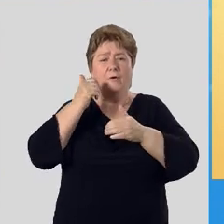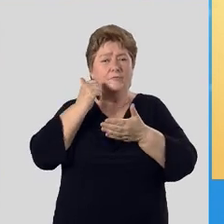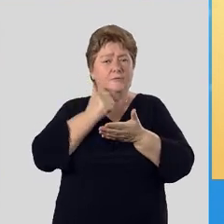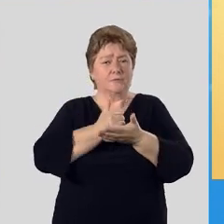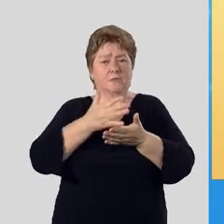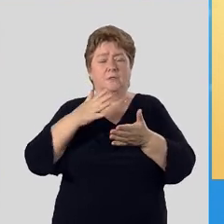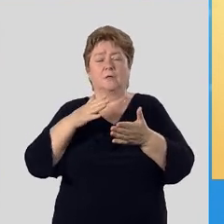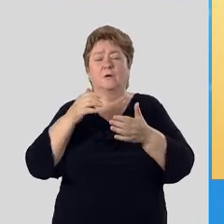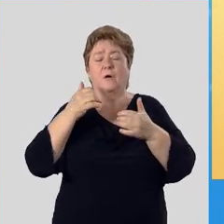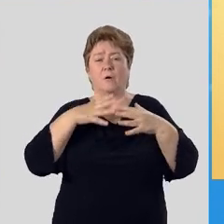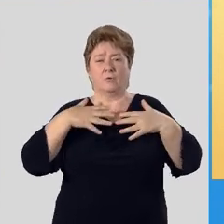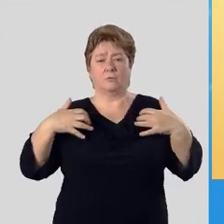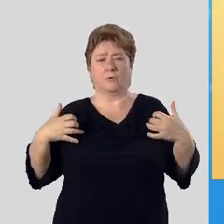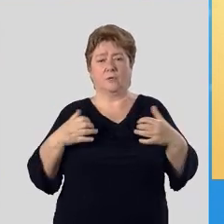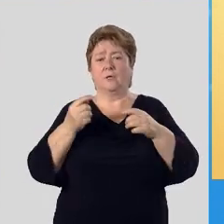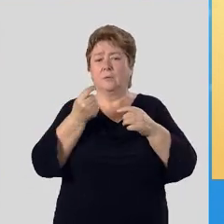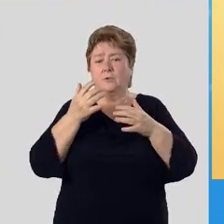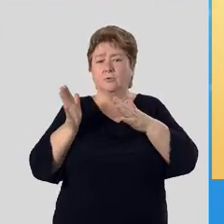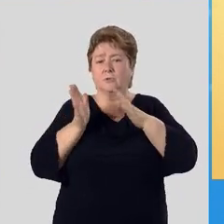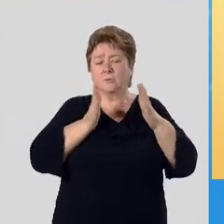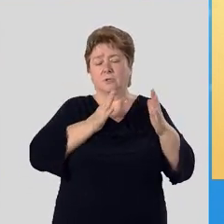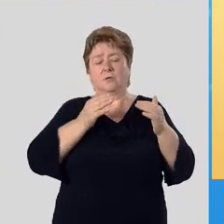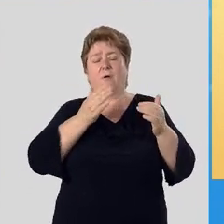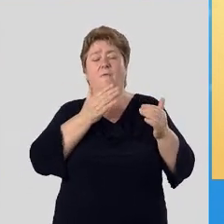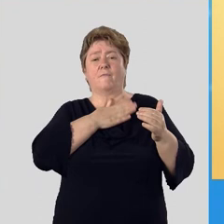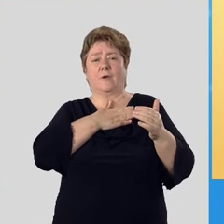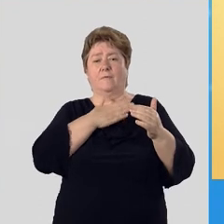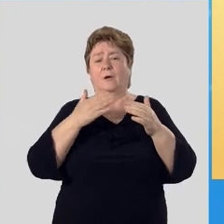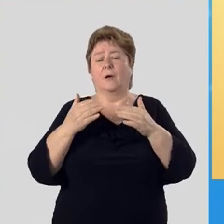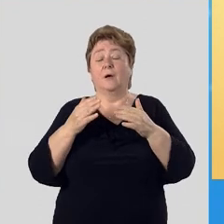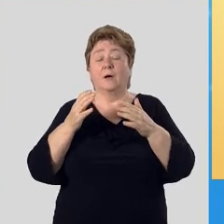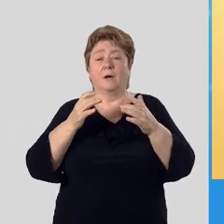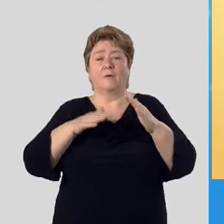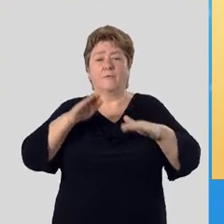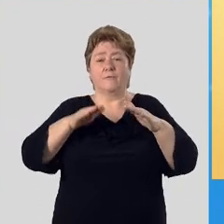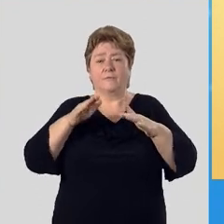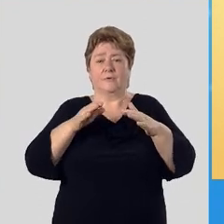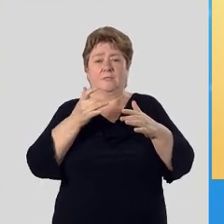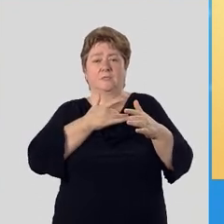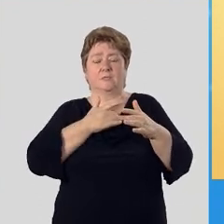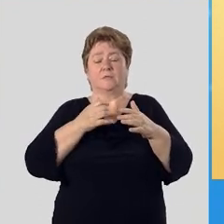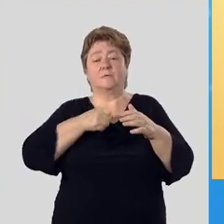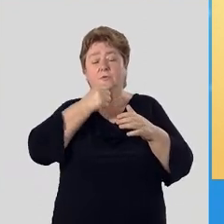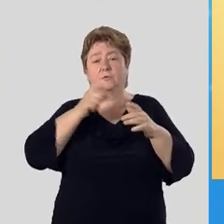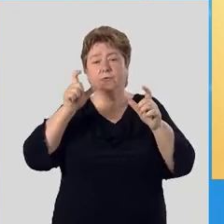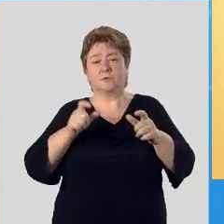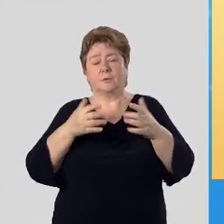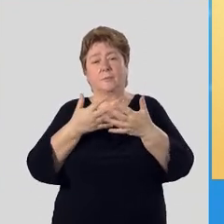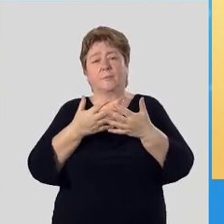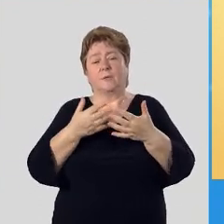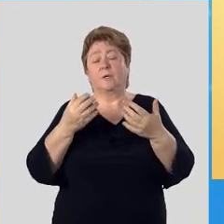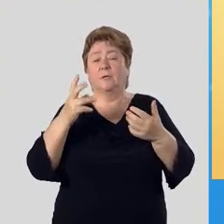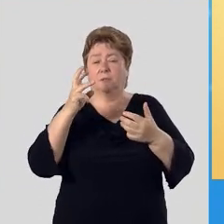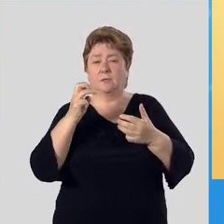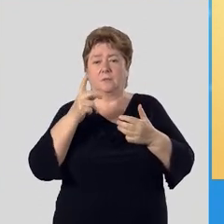грудной клетки с небольшим смещением влево. Вес сердца взрослого человека примерно